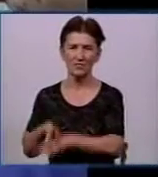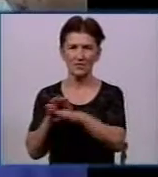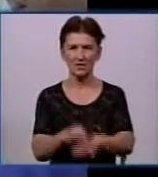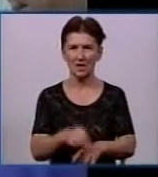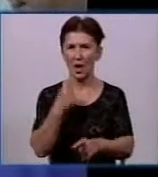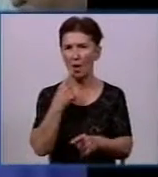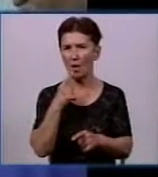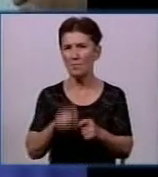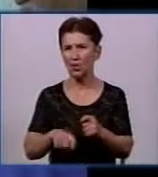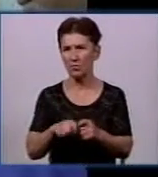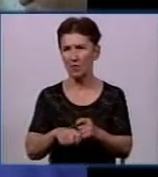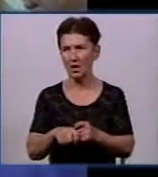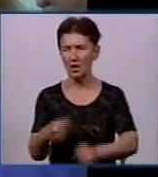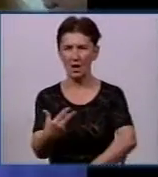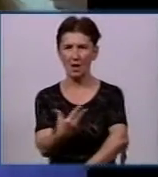манту.